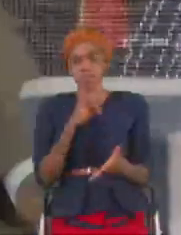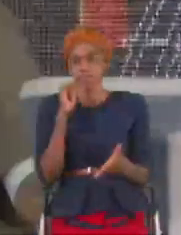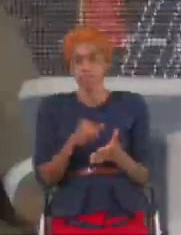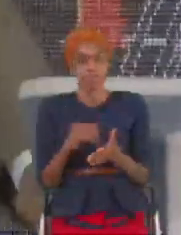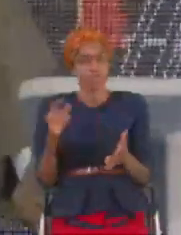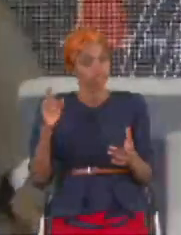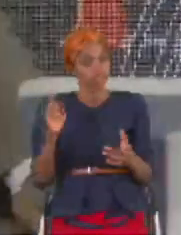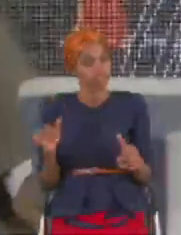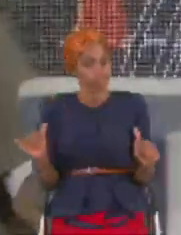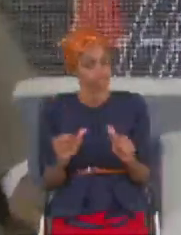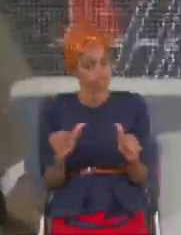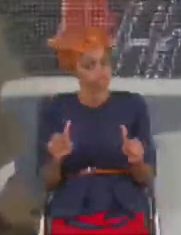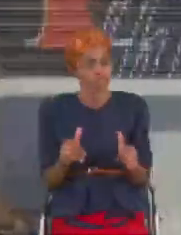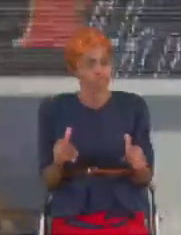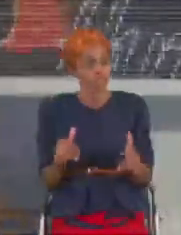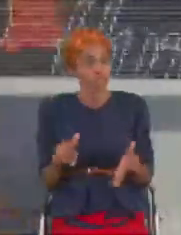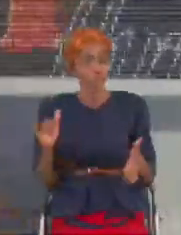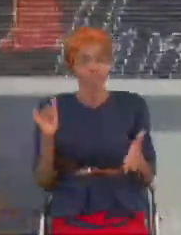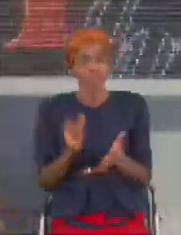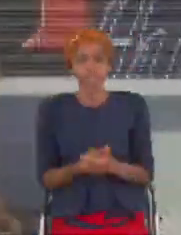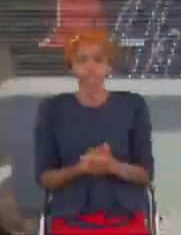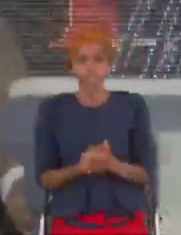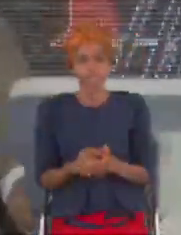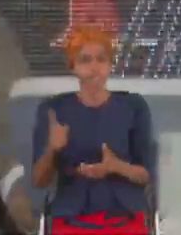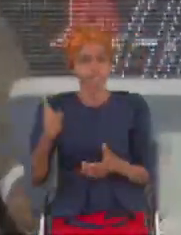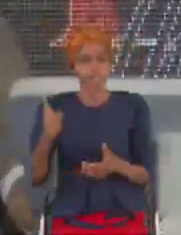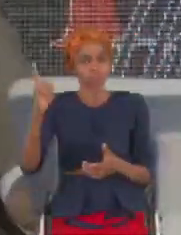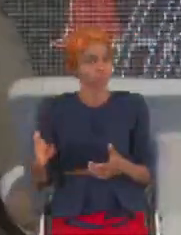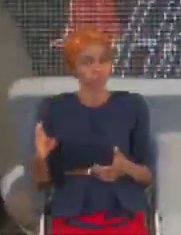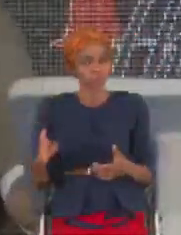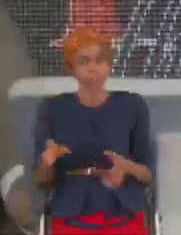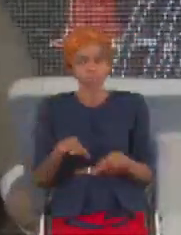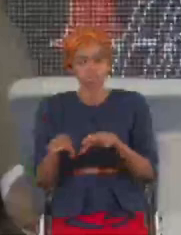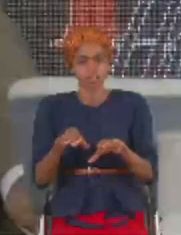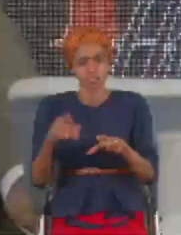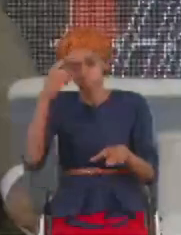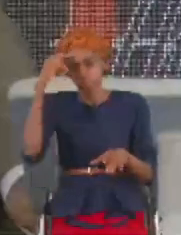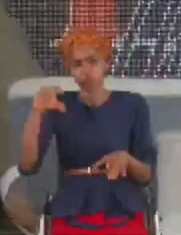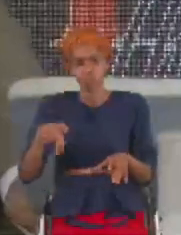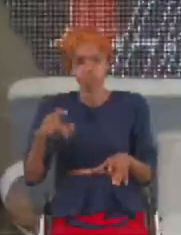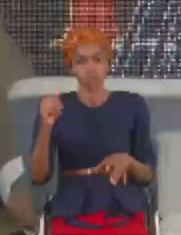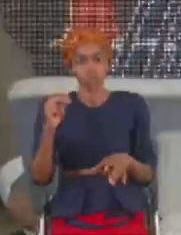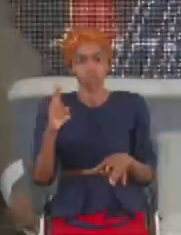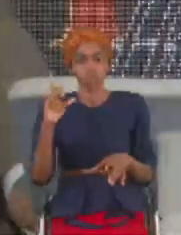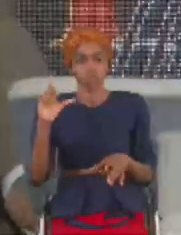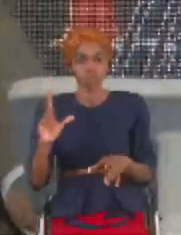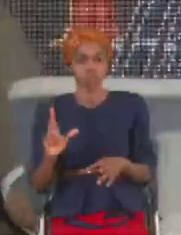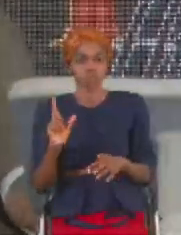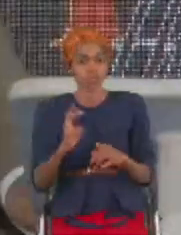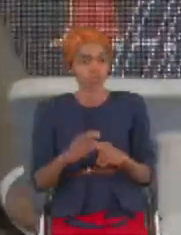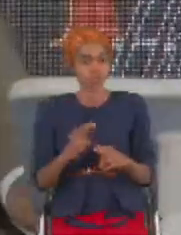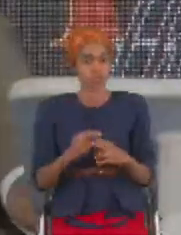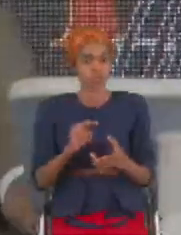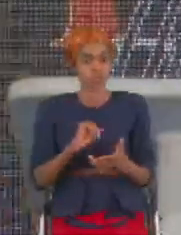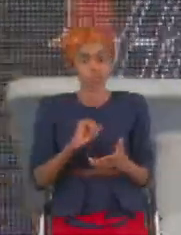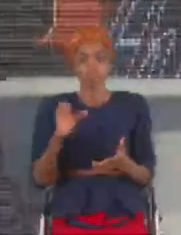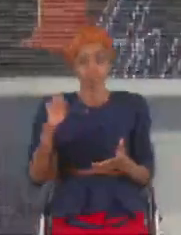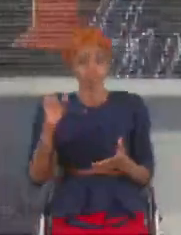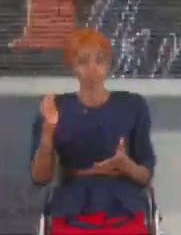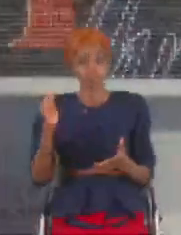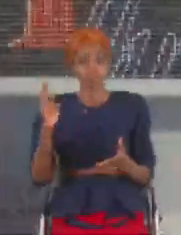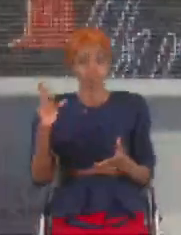chose que le dgi impartial a fait accompli a fait pour port qui est salt est devenue